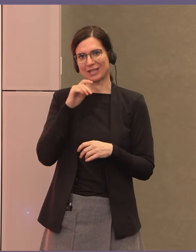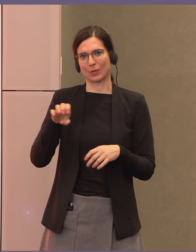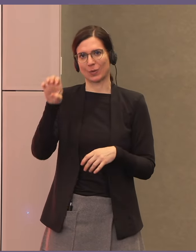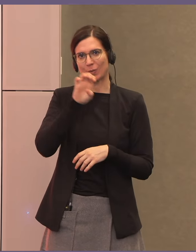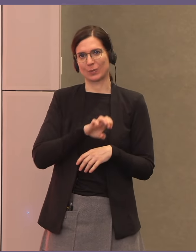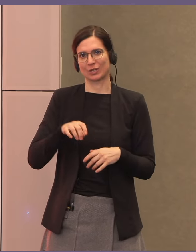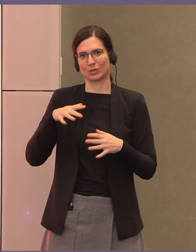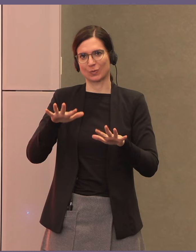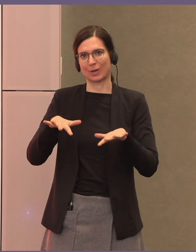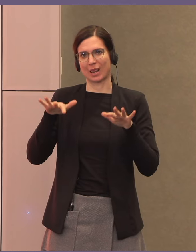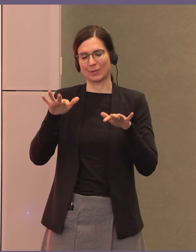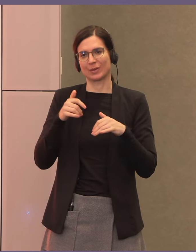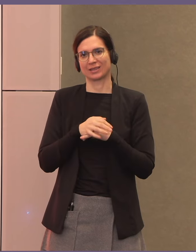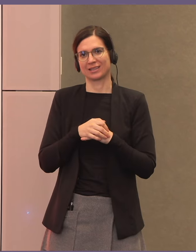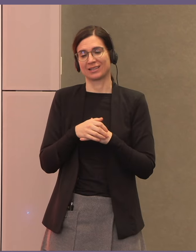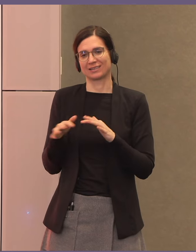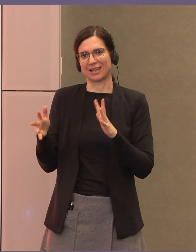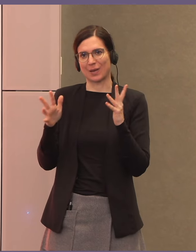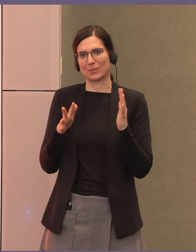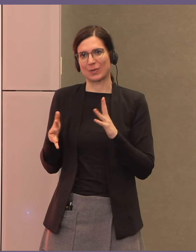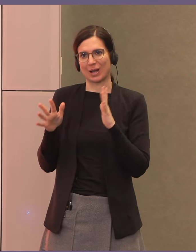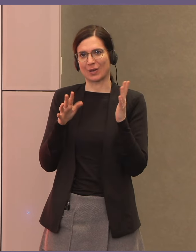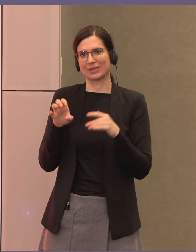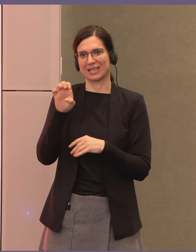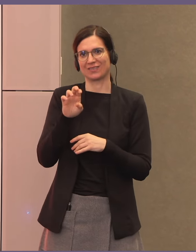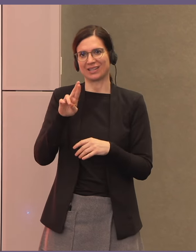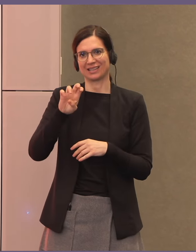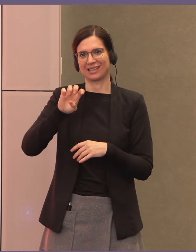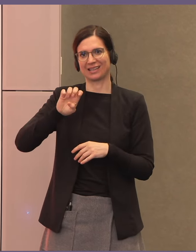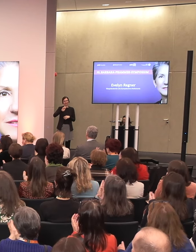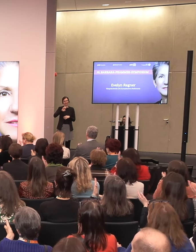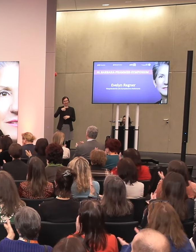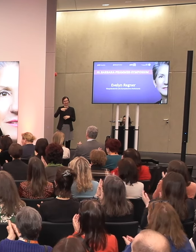Europäischen Parlaments. Ich darf einen Applaus ersuchen für Evelin Regner.